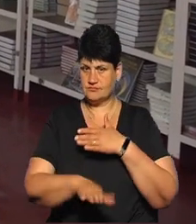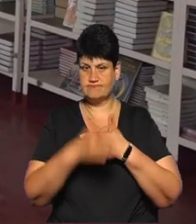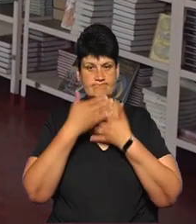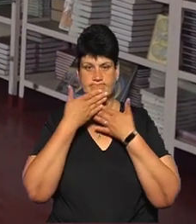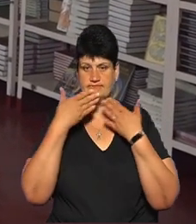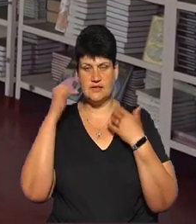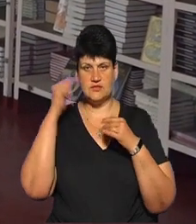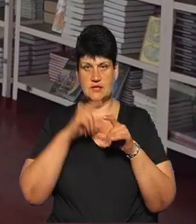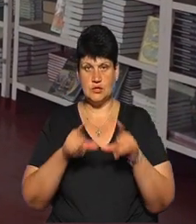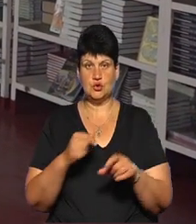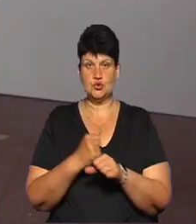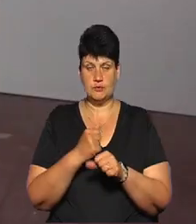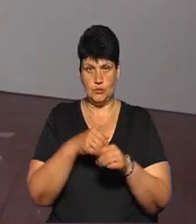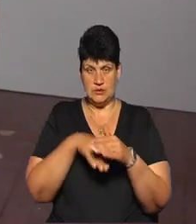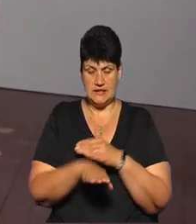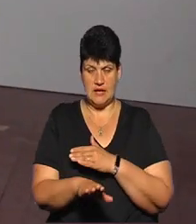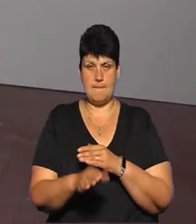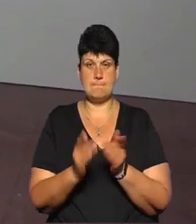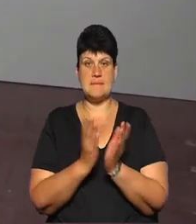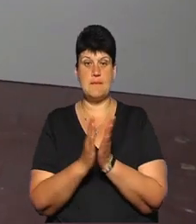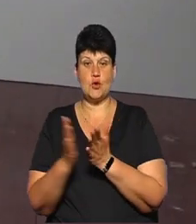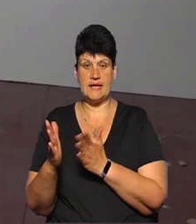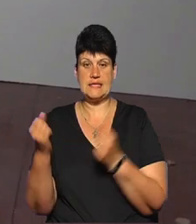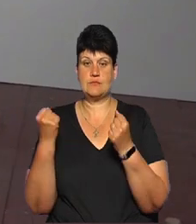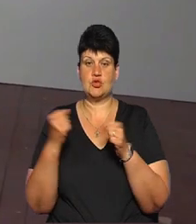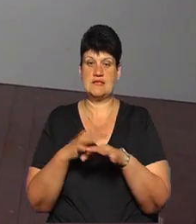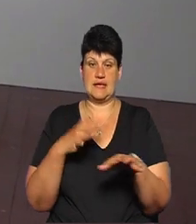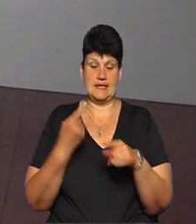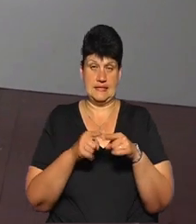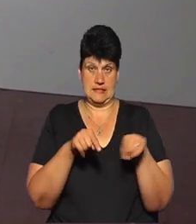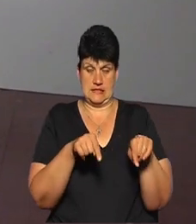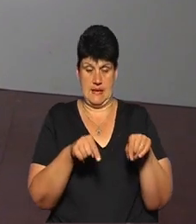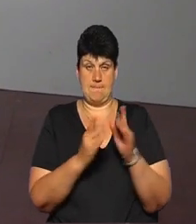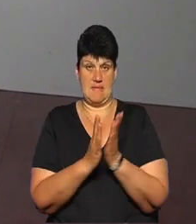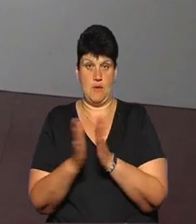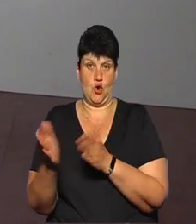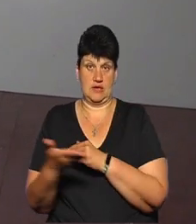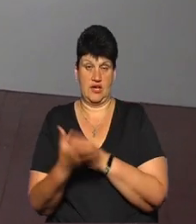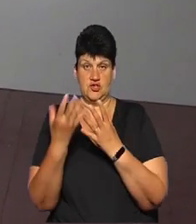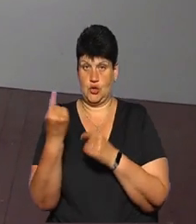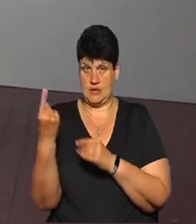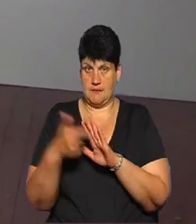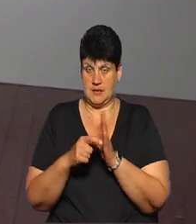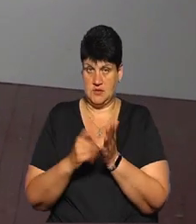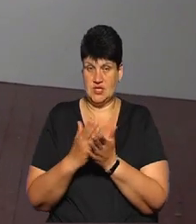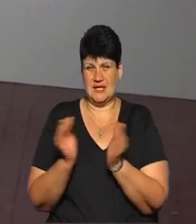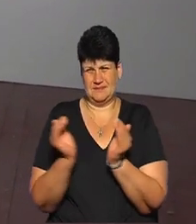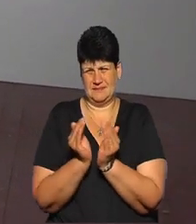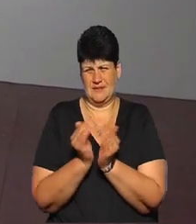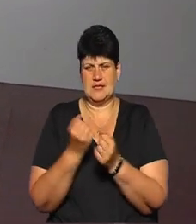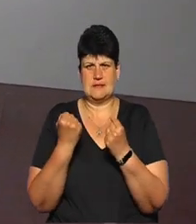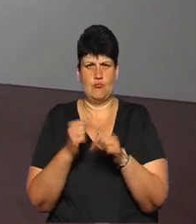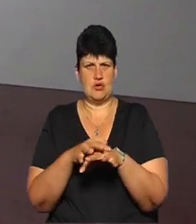облаштувати у бібліотеці та спортзалі. Це приміщення бібліотеки, зараз ми тут знаходимося, і ще одне приміщення маленького спортзалу, де